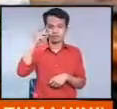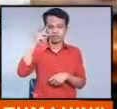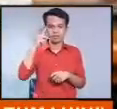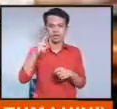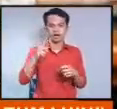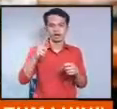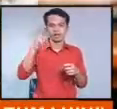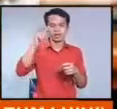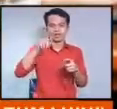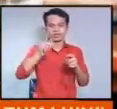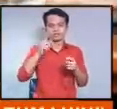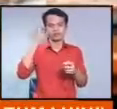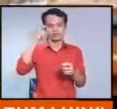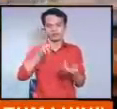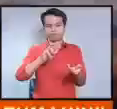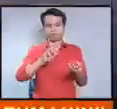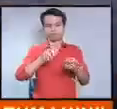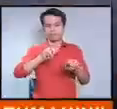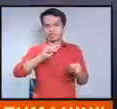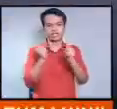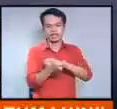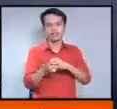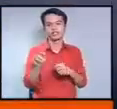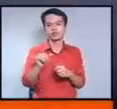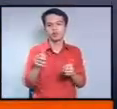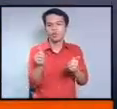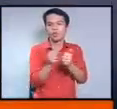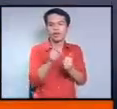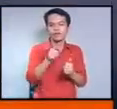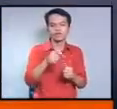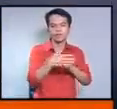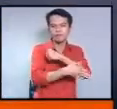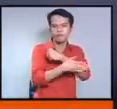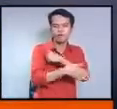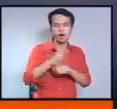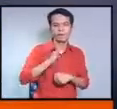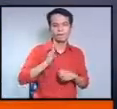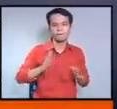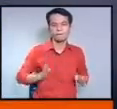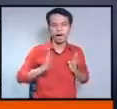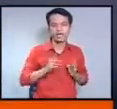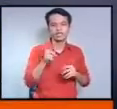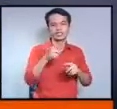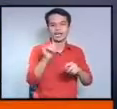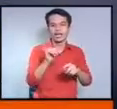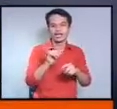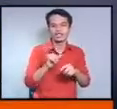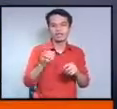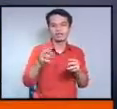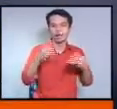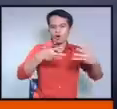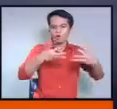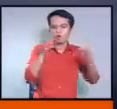hangin nang gumawa ng maling hakbang si Robredo, kabilang ang paglapit sa foreign bodies na kritiko ng Pangulo at ng war on drugs ng